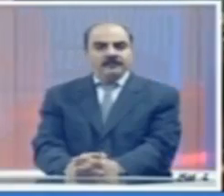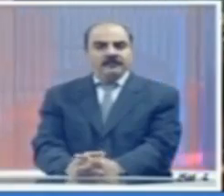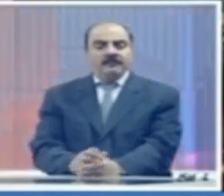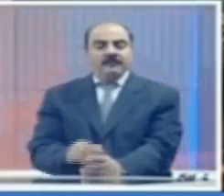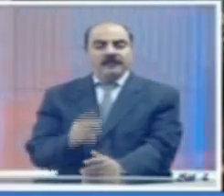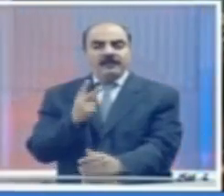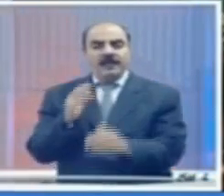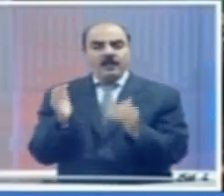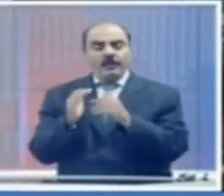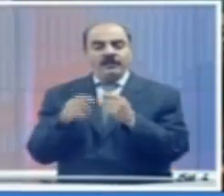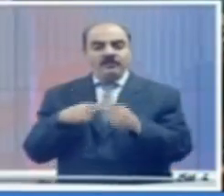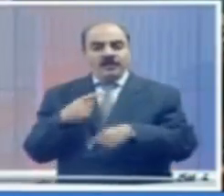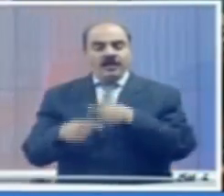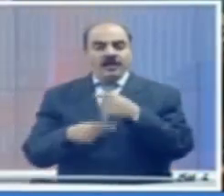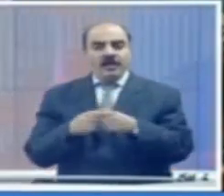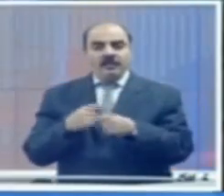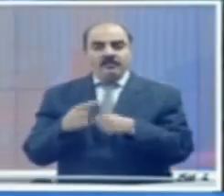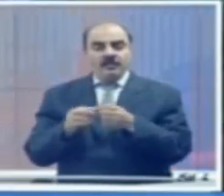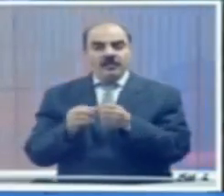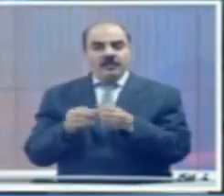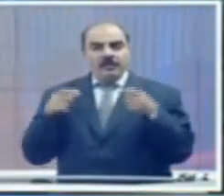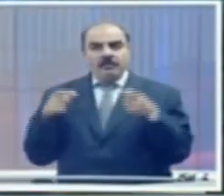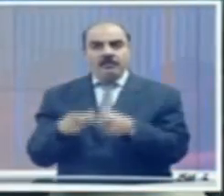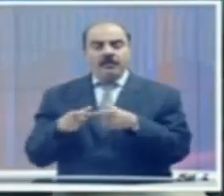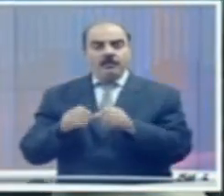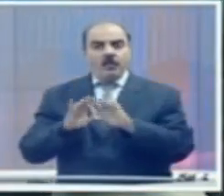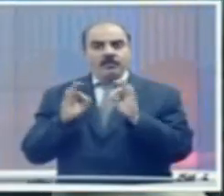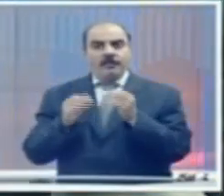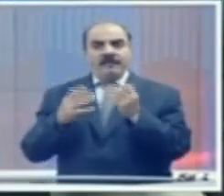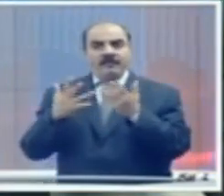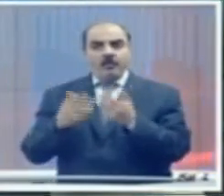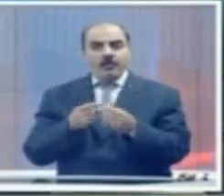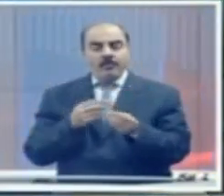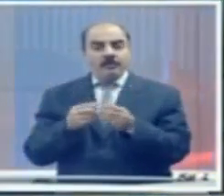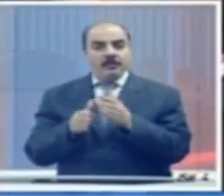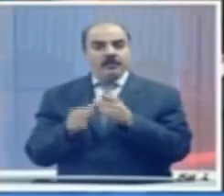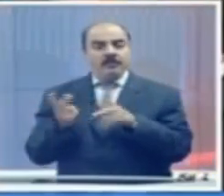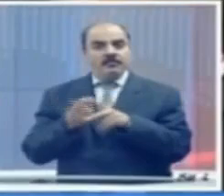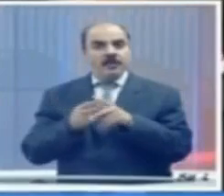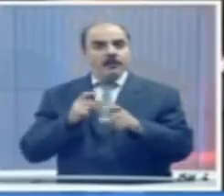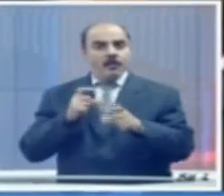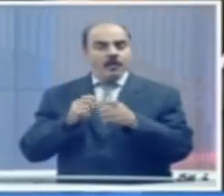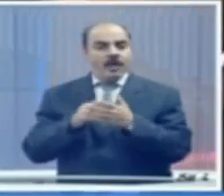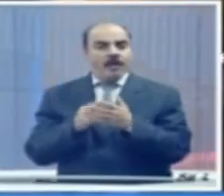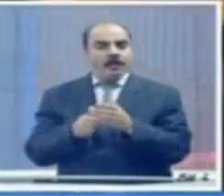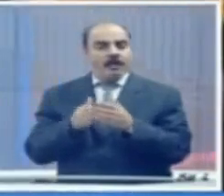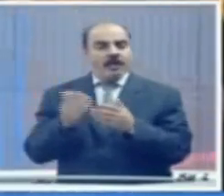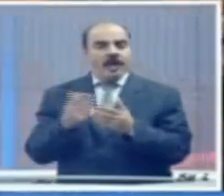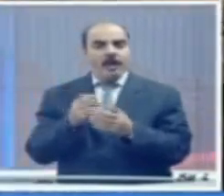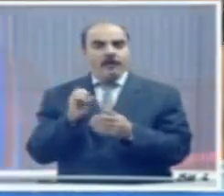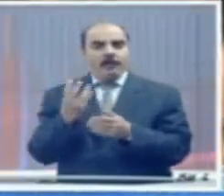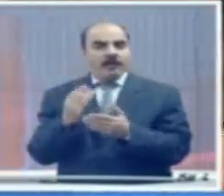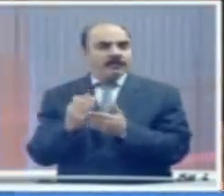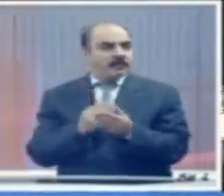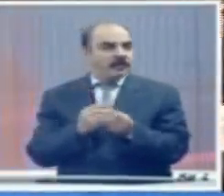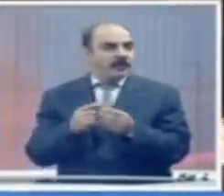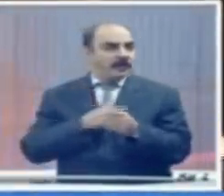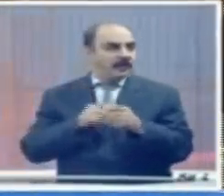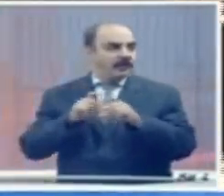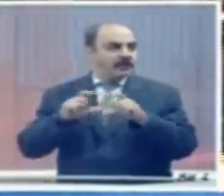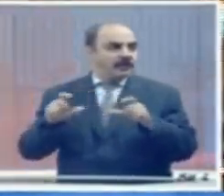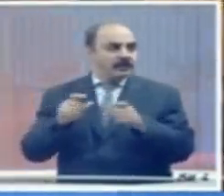لليوم الثاني على التوالي تتواصل جلسات المؤتمر الاقتصادي الناس والبنوك في نسخته 14 تحت